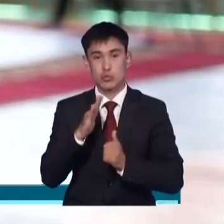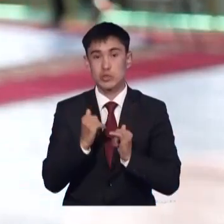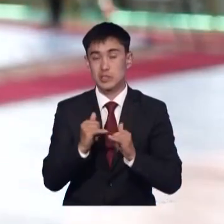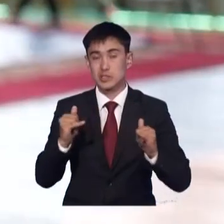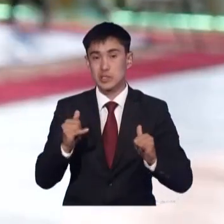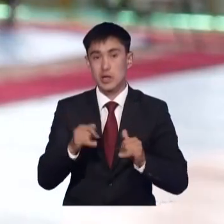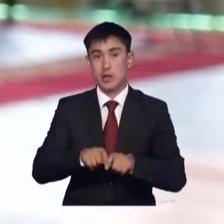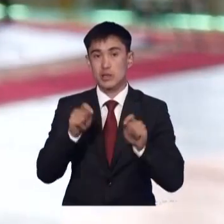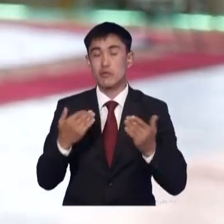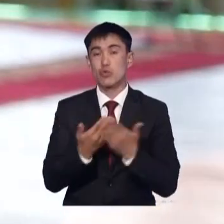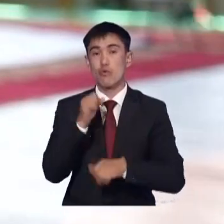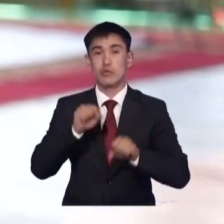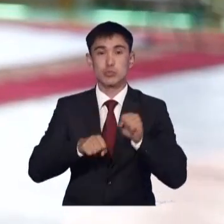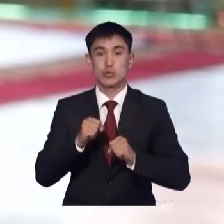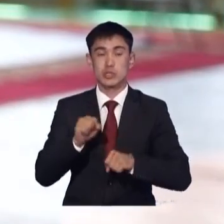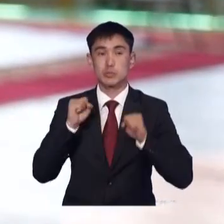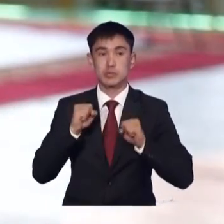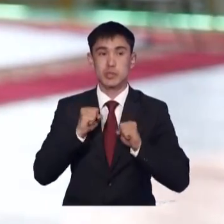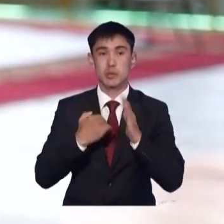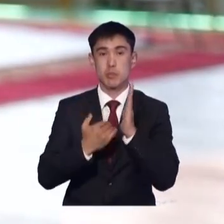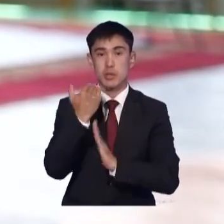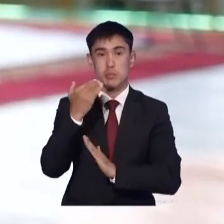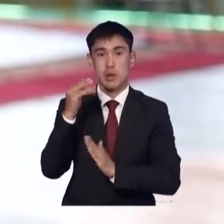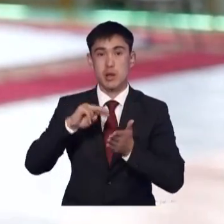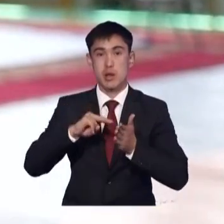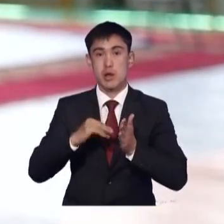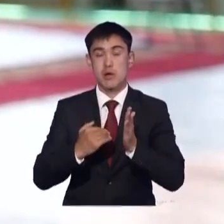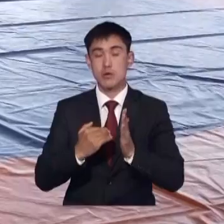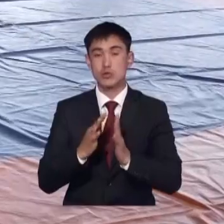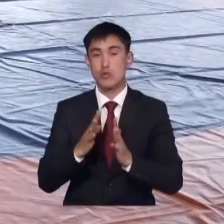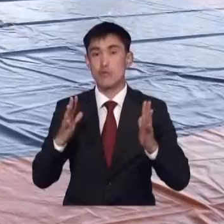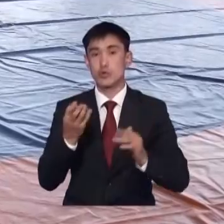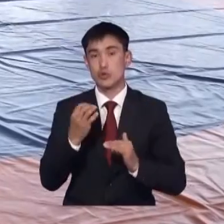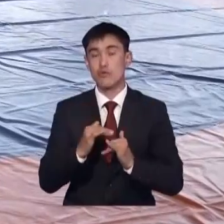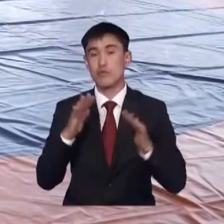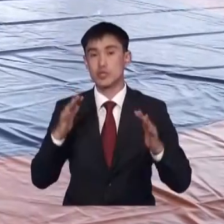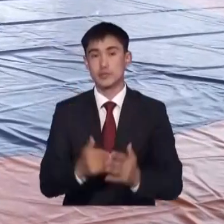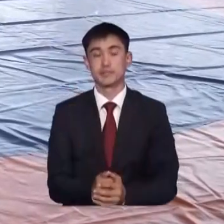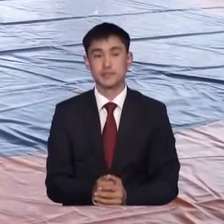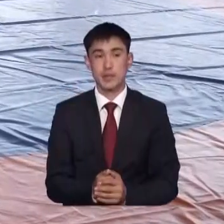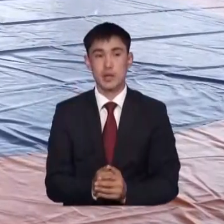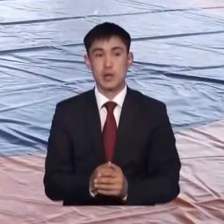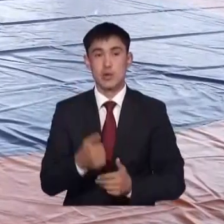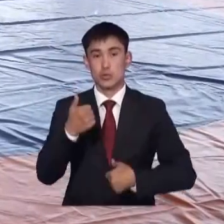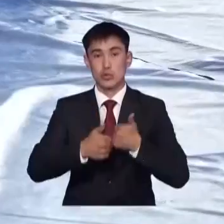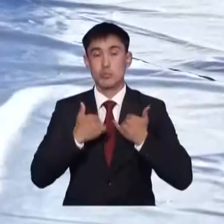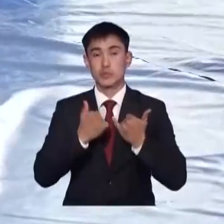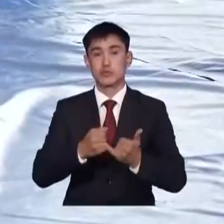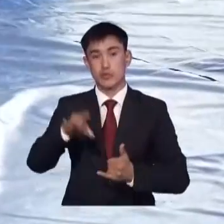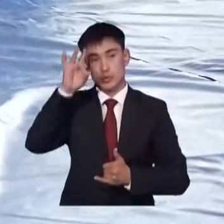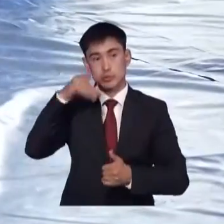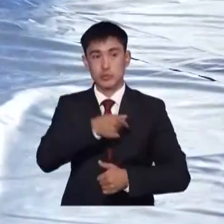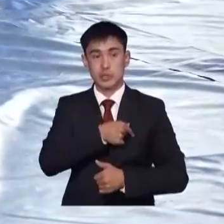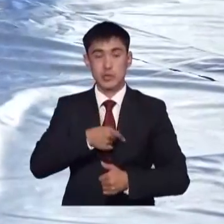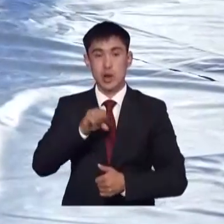расти открывай новые возможности для спортсменов и поднимая планку е выше ту пой и